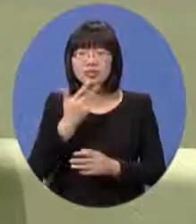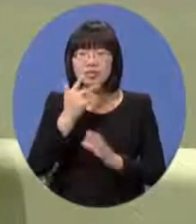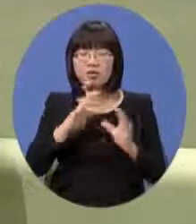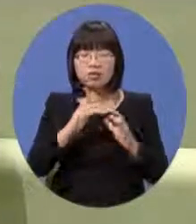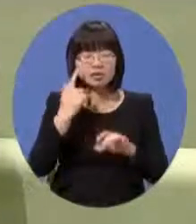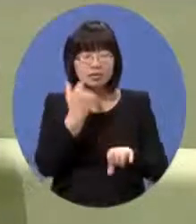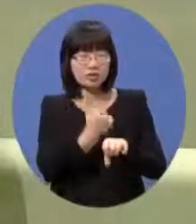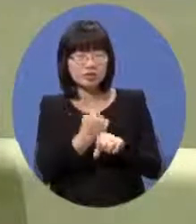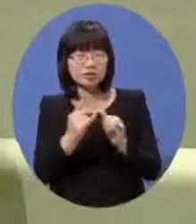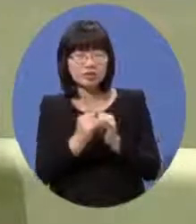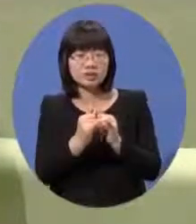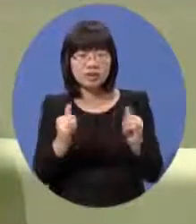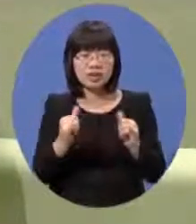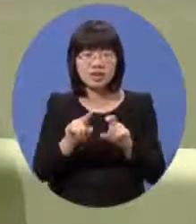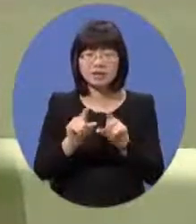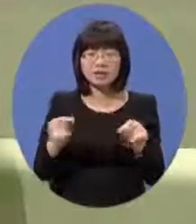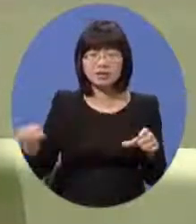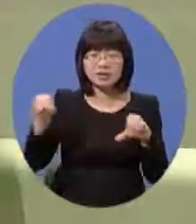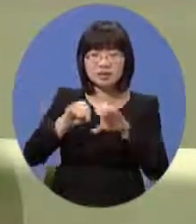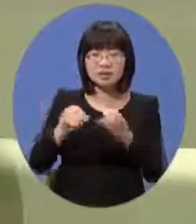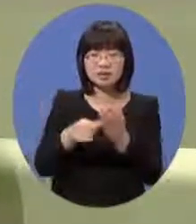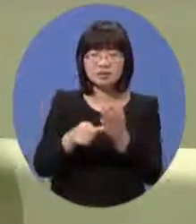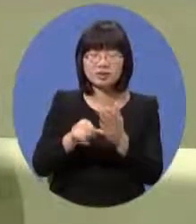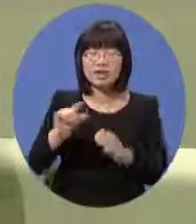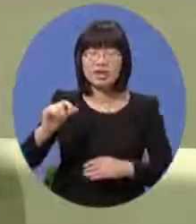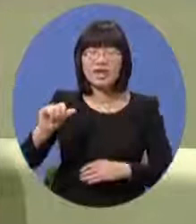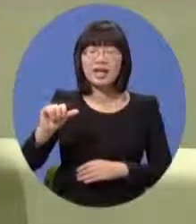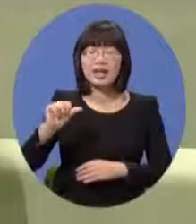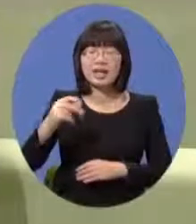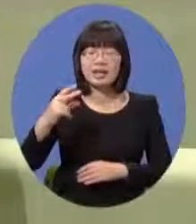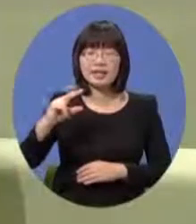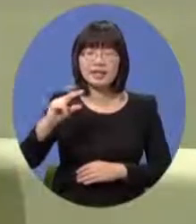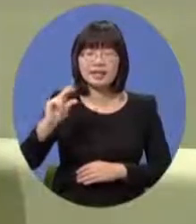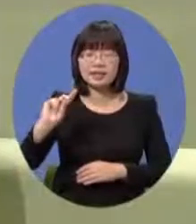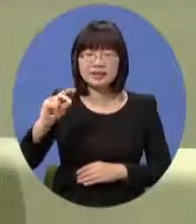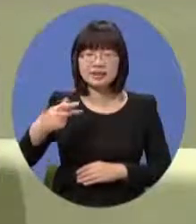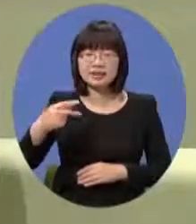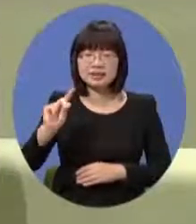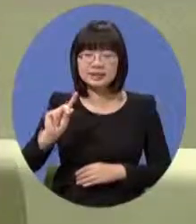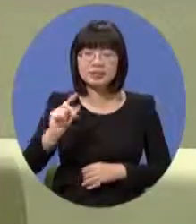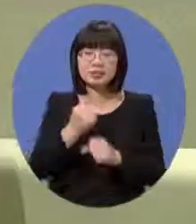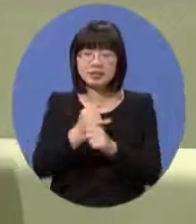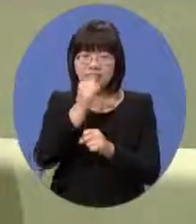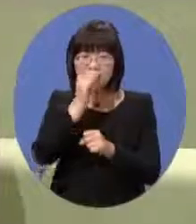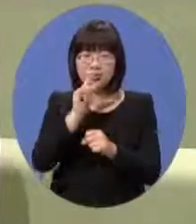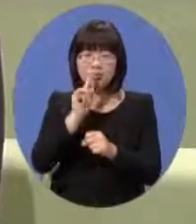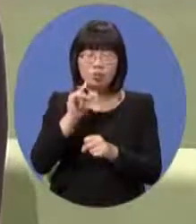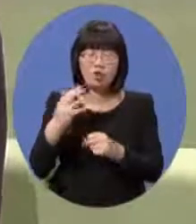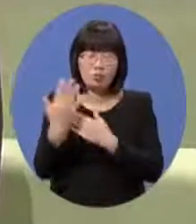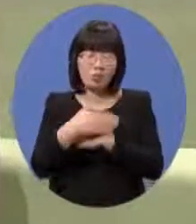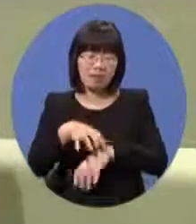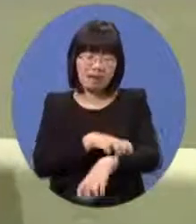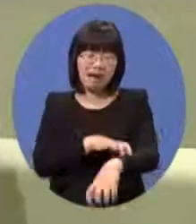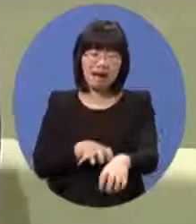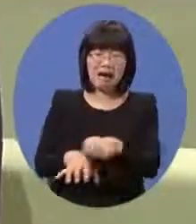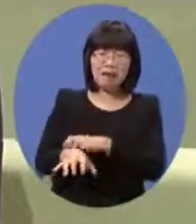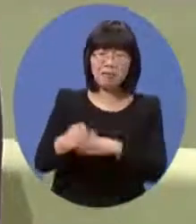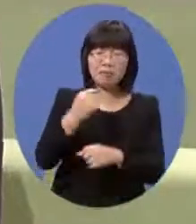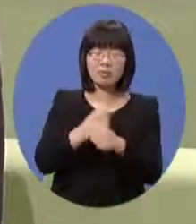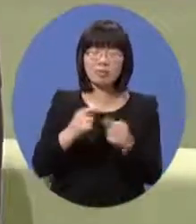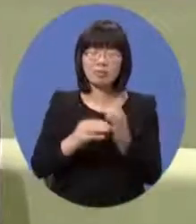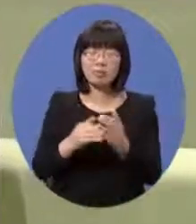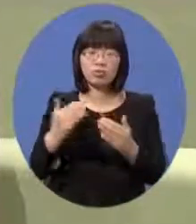어떤 연구자들은 식품 첨가물이 ADHD도 일으키고 알러지도 일으키고 또 아이들의 정서를 굉장히 좀 불안하게 해서 분노